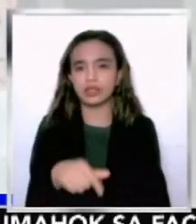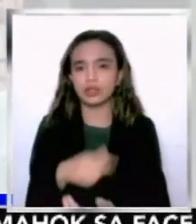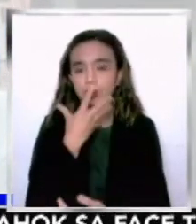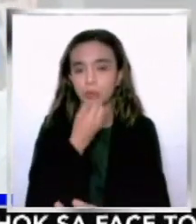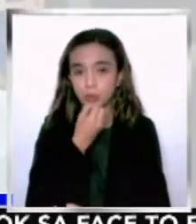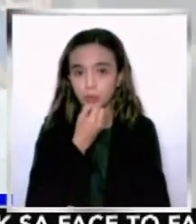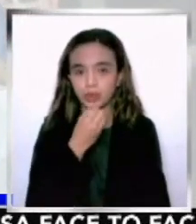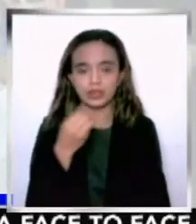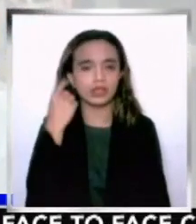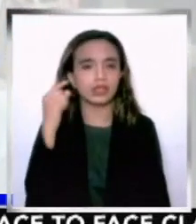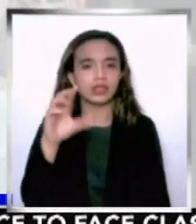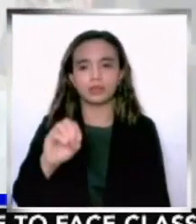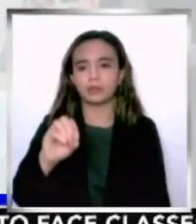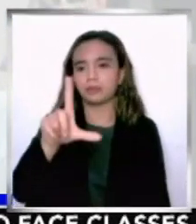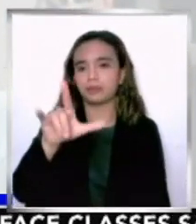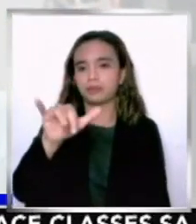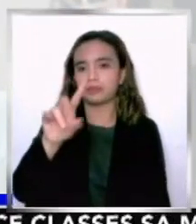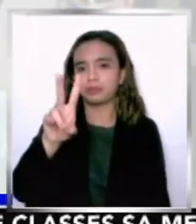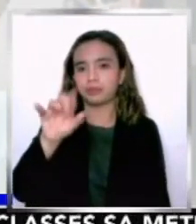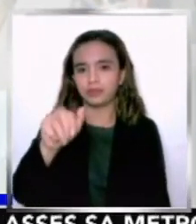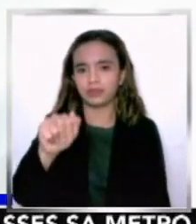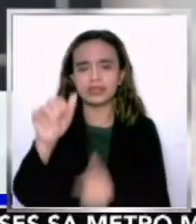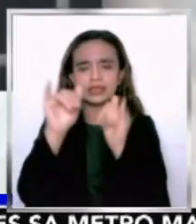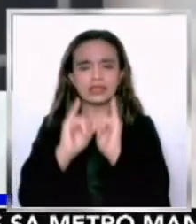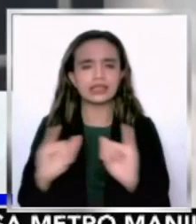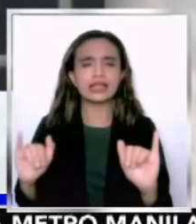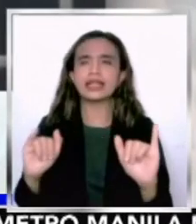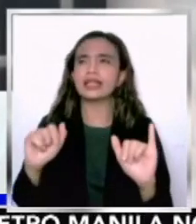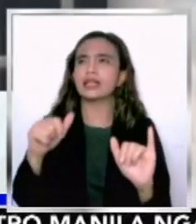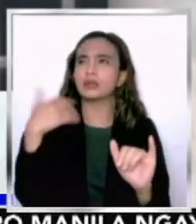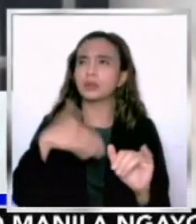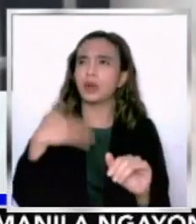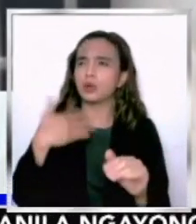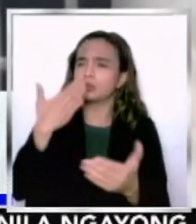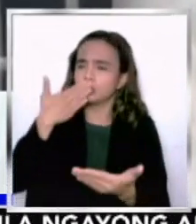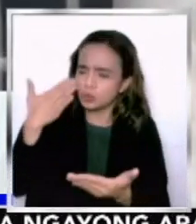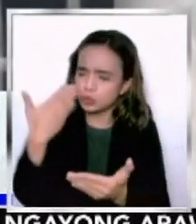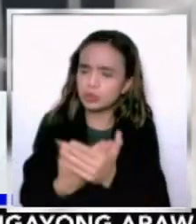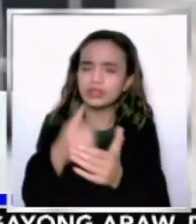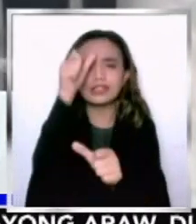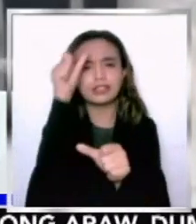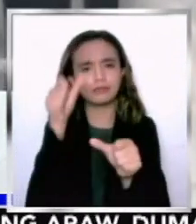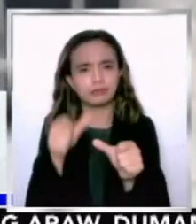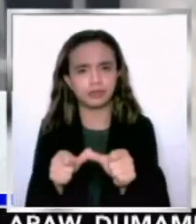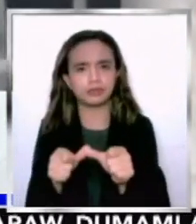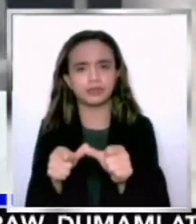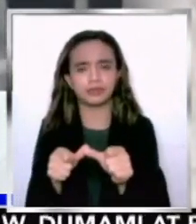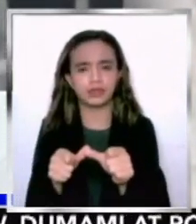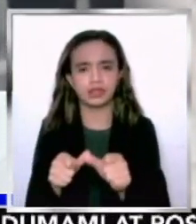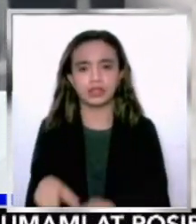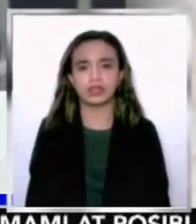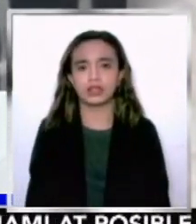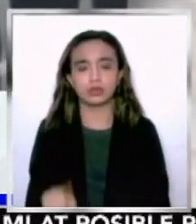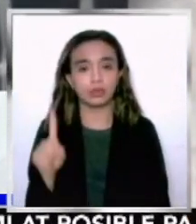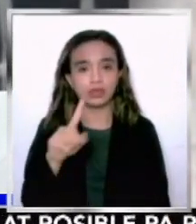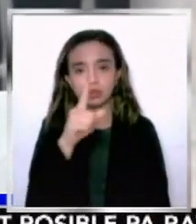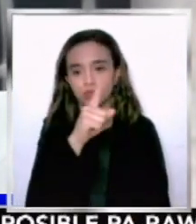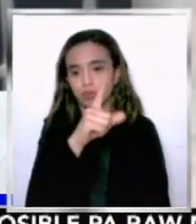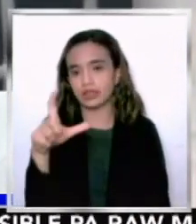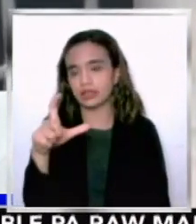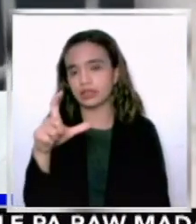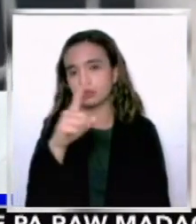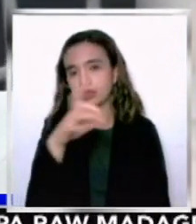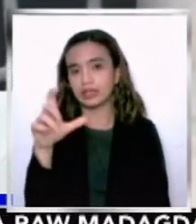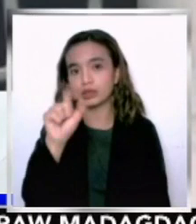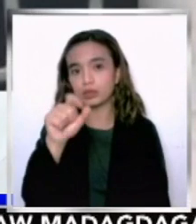Olivia McDaniel pa rin ang masarap balik-balikan. Sa mga pressure saves ni Liv sa buong 120 minutes at sudden